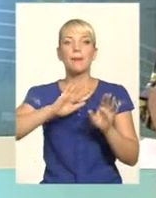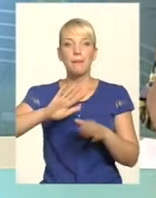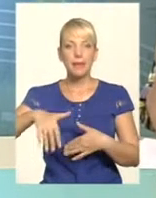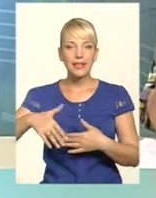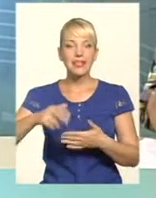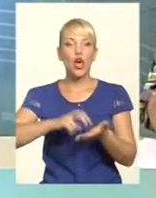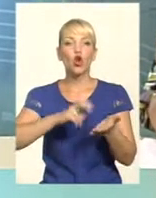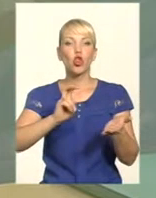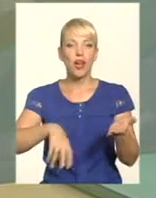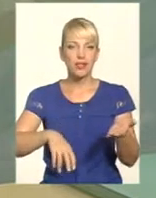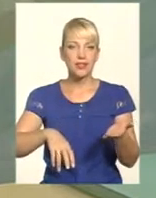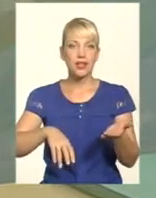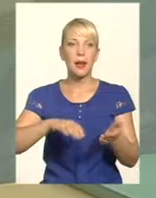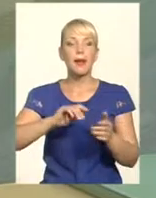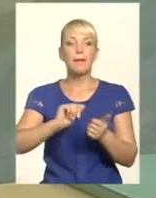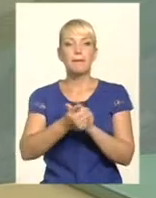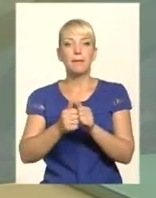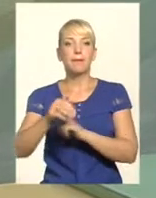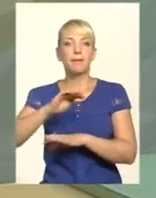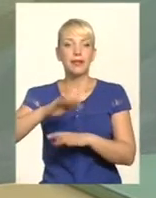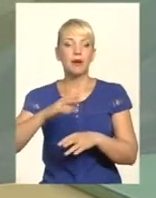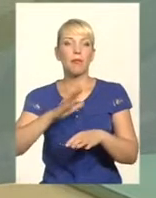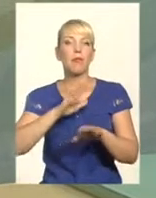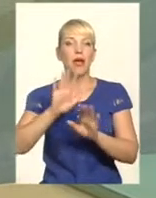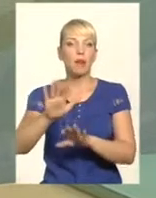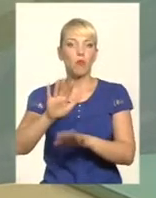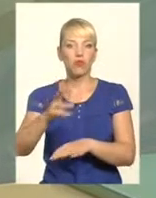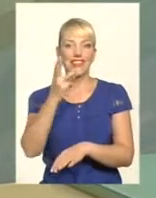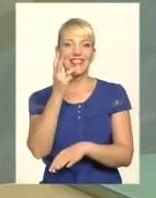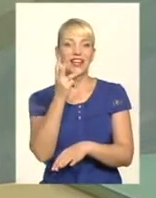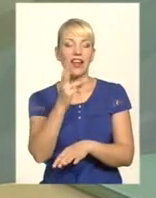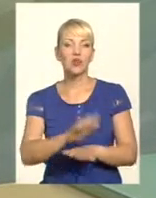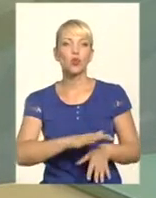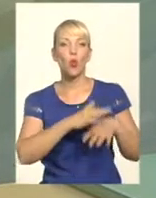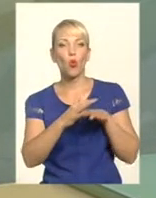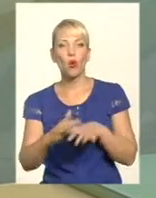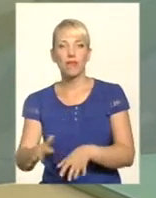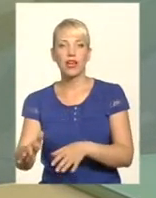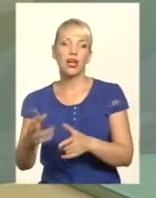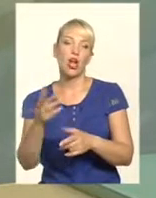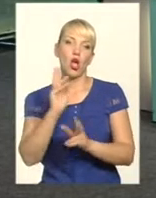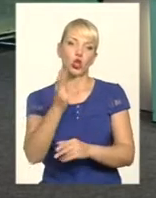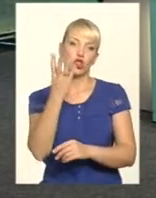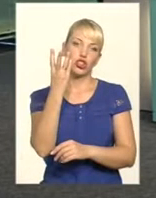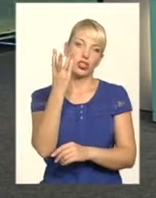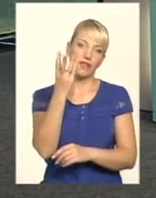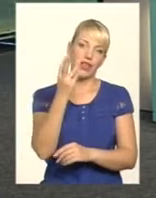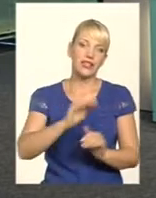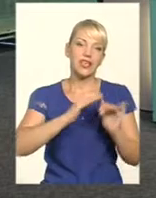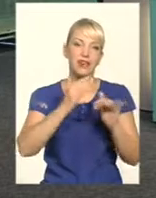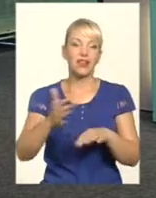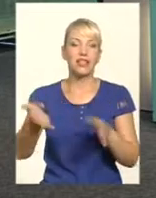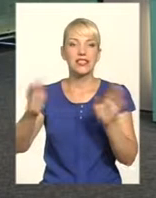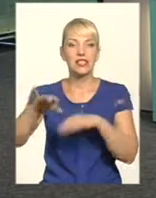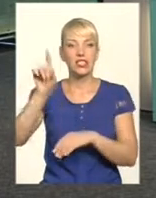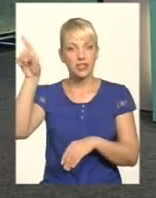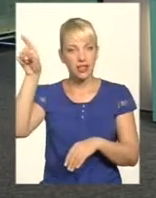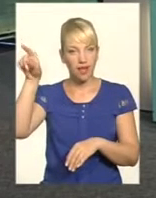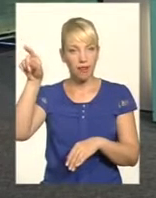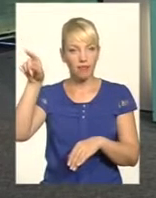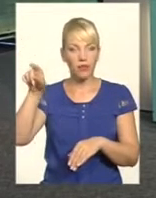після перебувши оту третю хвилю, хтось нині в четвертій хвилі залишається там.